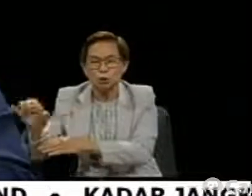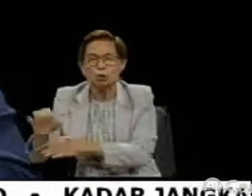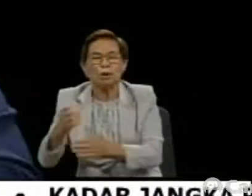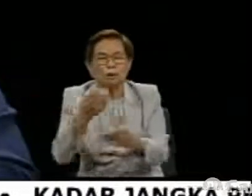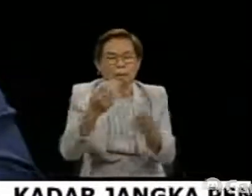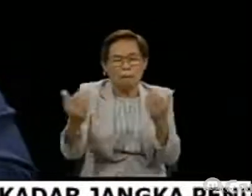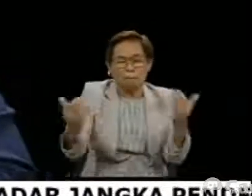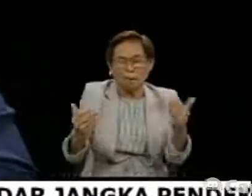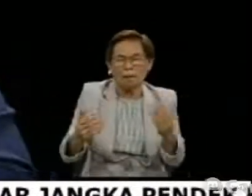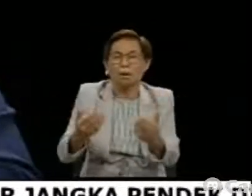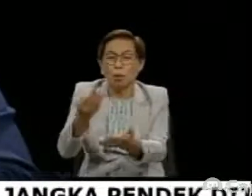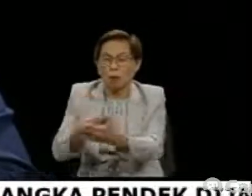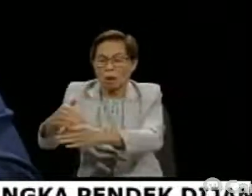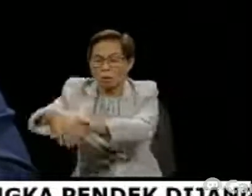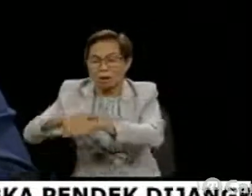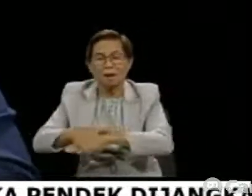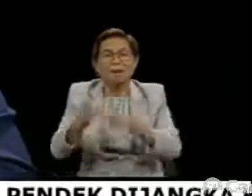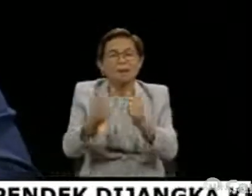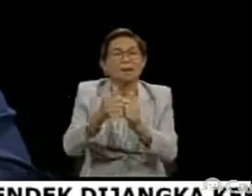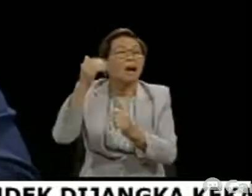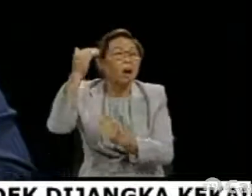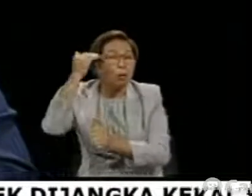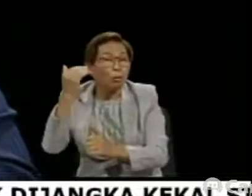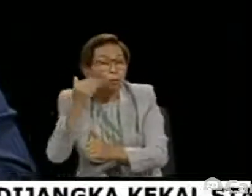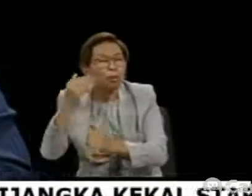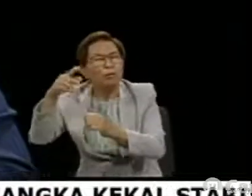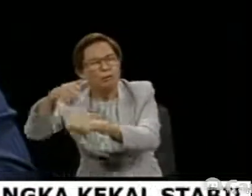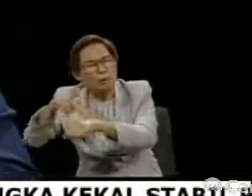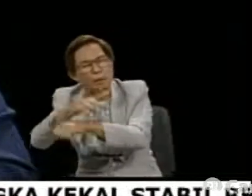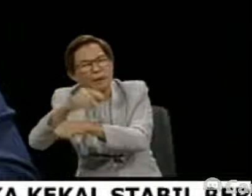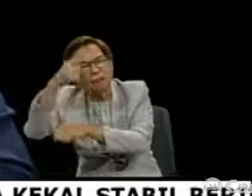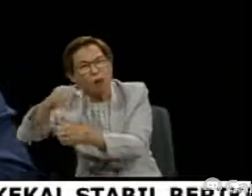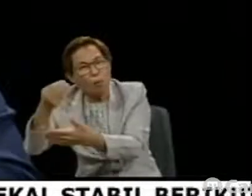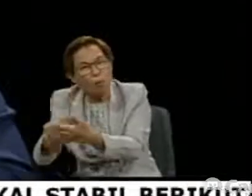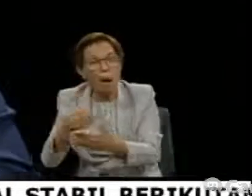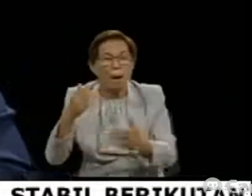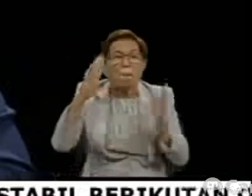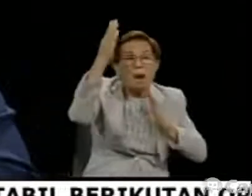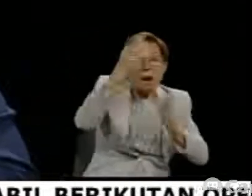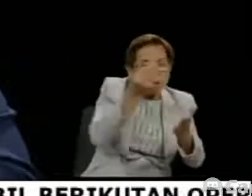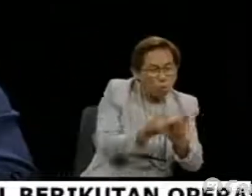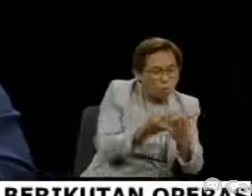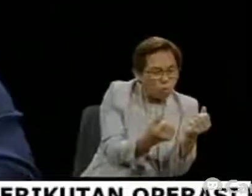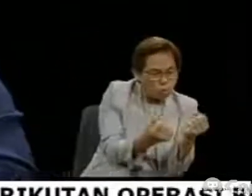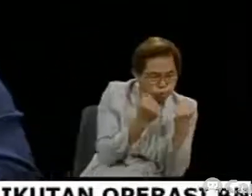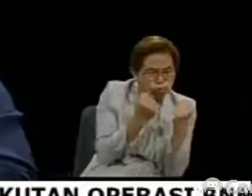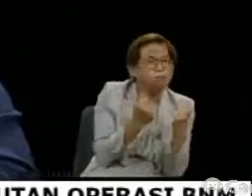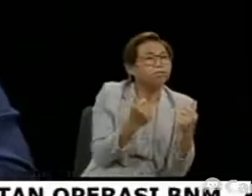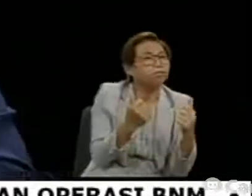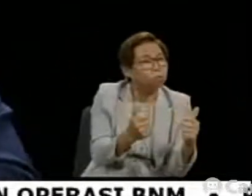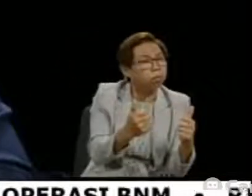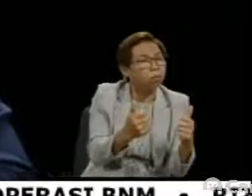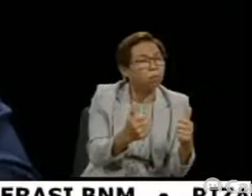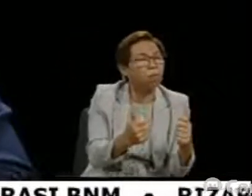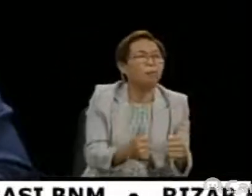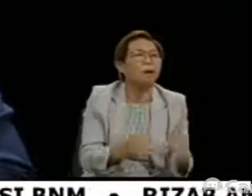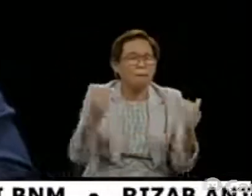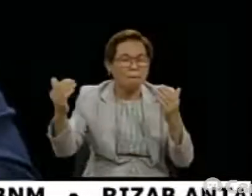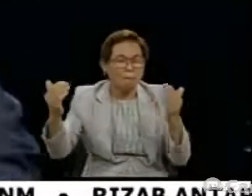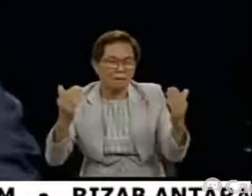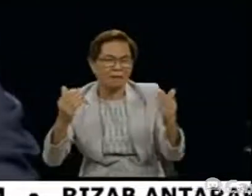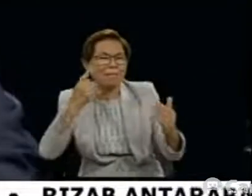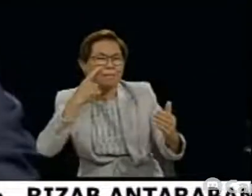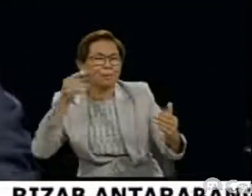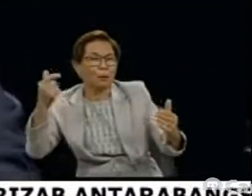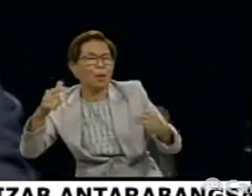dengan Korea Won dengan peso Filipina lantai batu lebih hacked eksistensi perbandingan